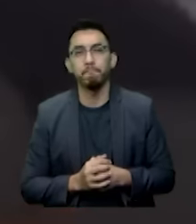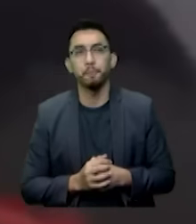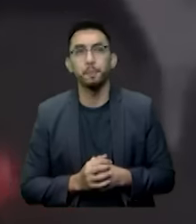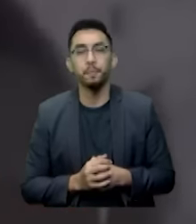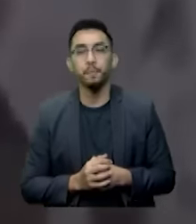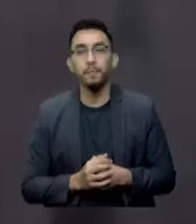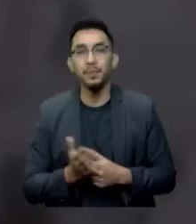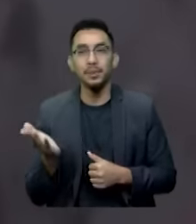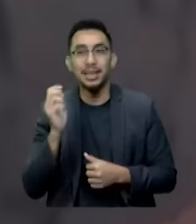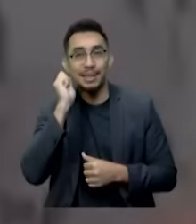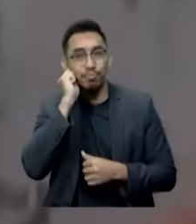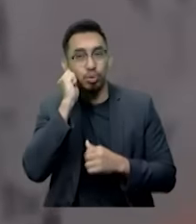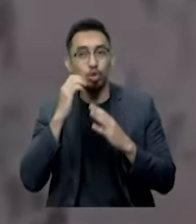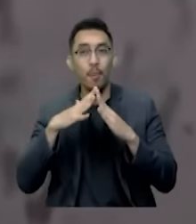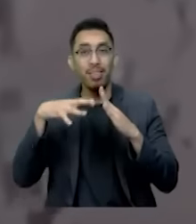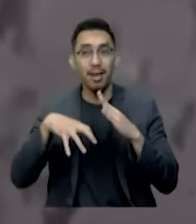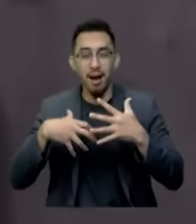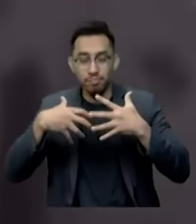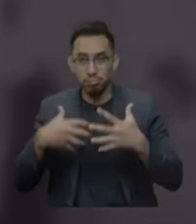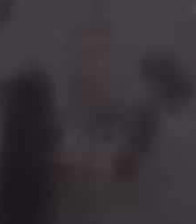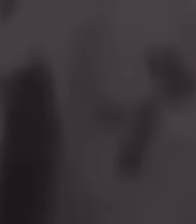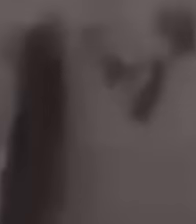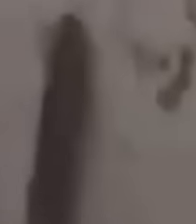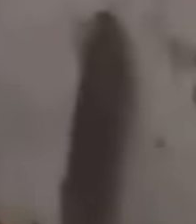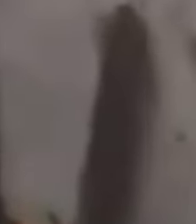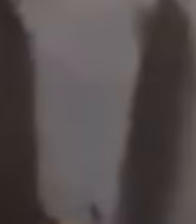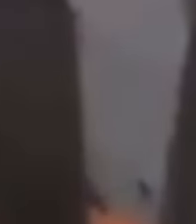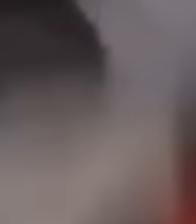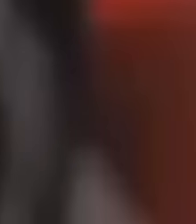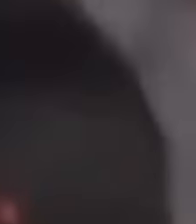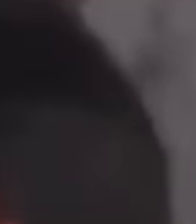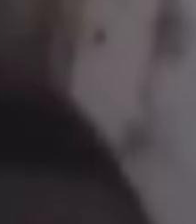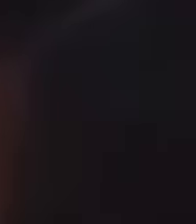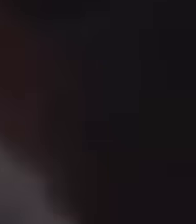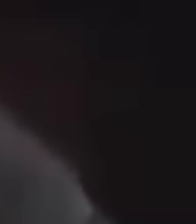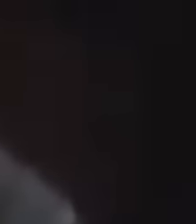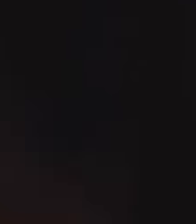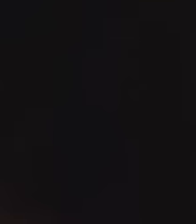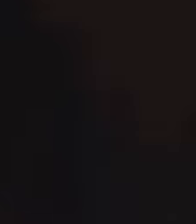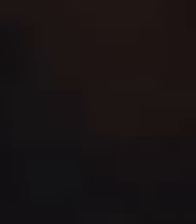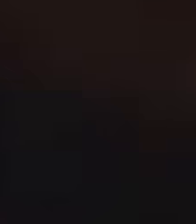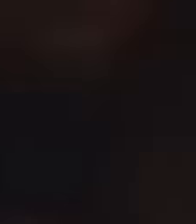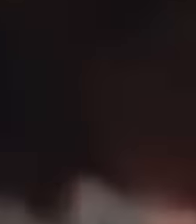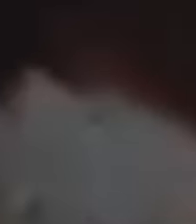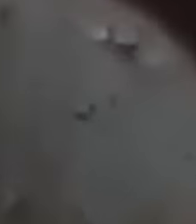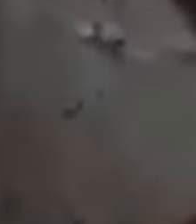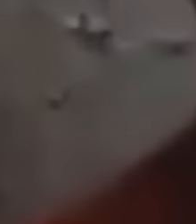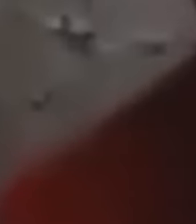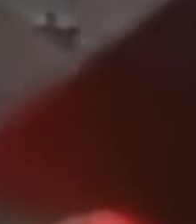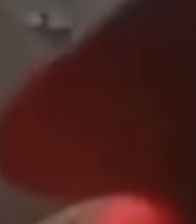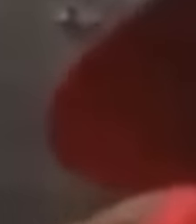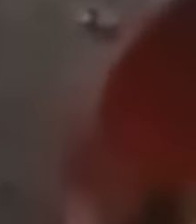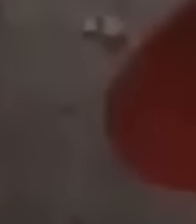Seorang ibu rumah tangga berbobot 170 kg harus dievakuasi oleh tim pemadam kebakaran saat hendak menuju rumah sakit